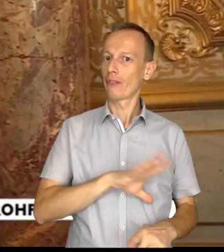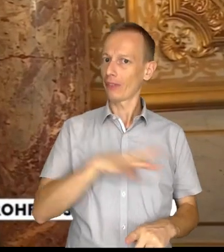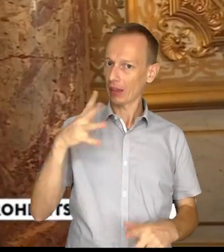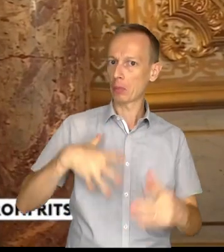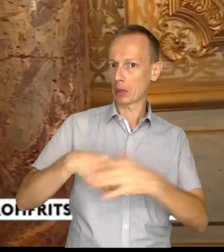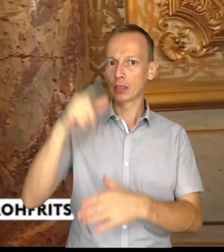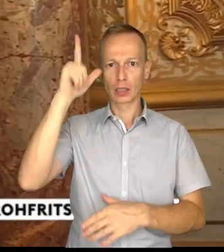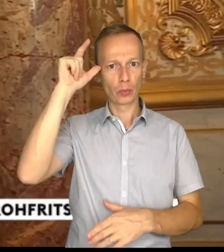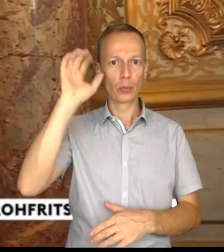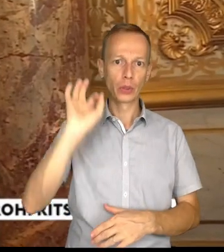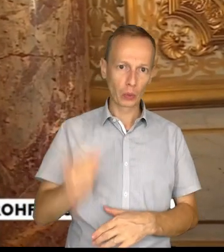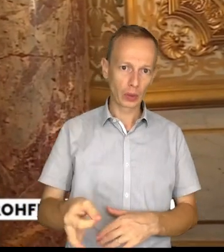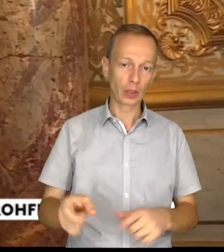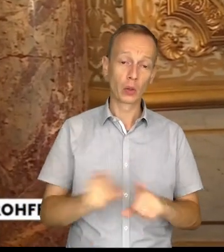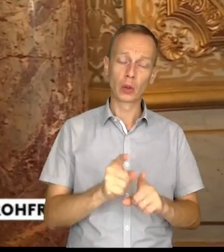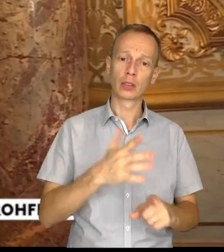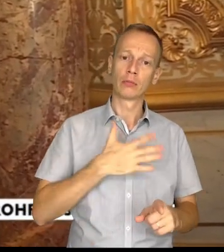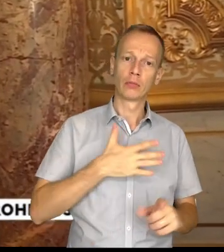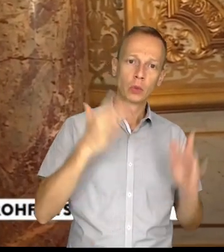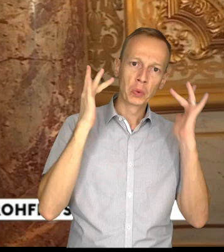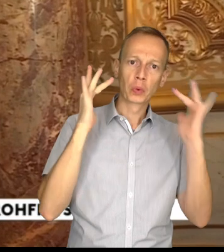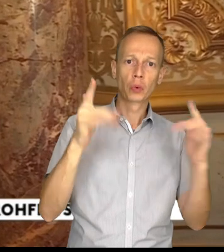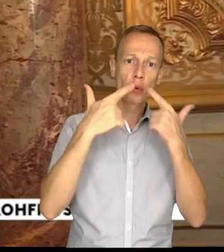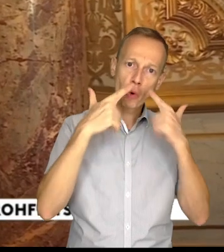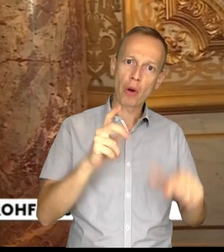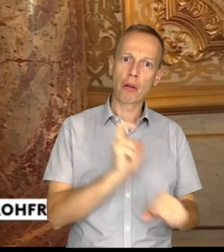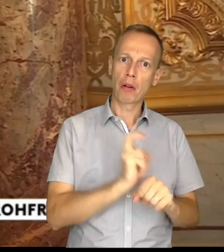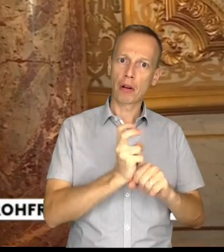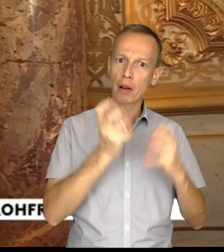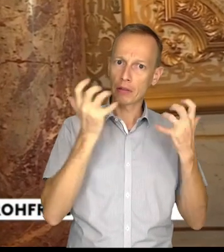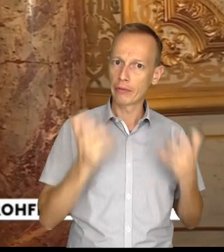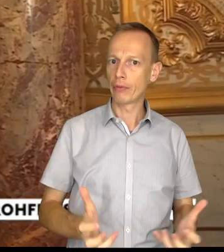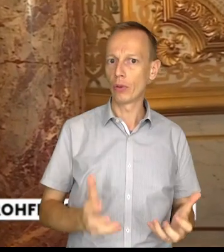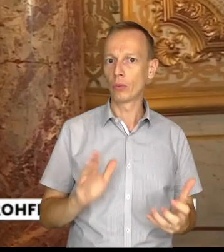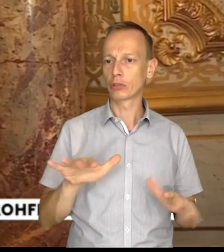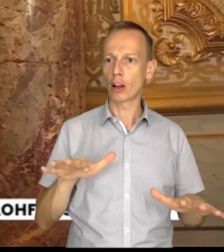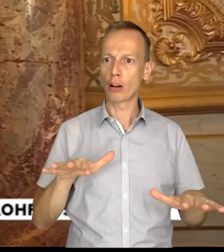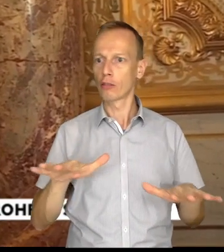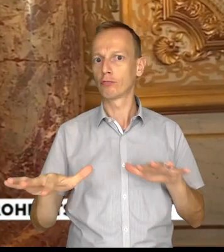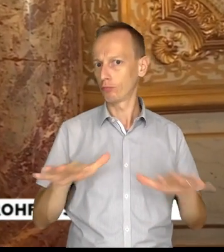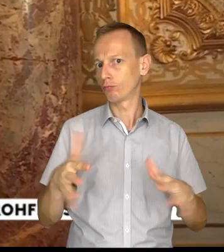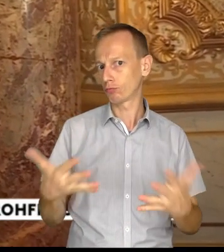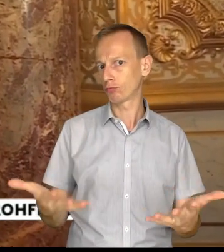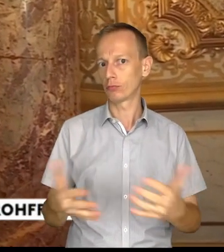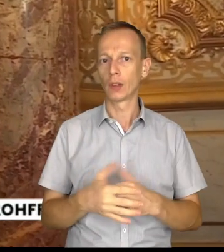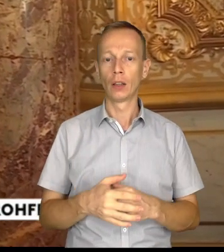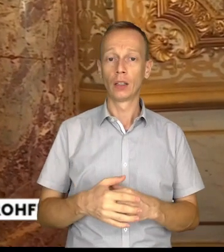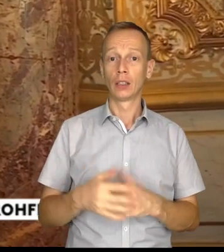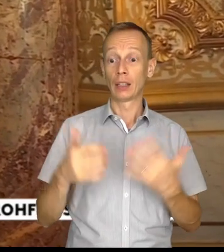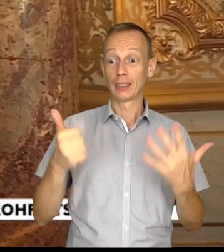fier d'appartenir à la République tient aussi à sa culture, à ses langues et à la préservation de tout ça. Et donc